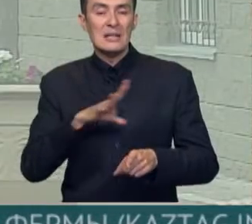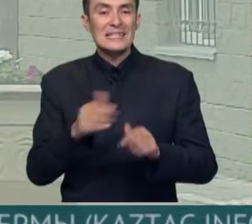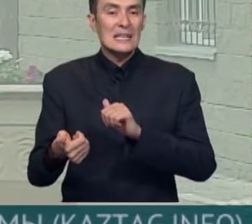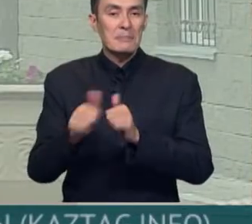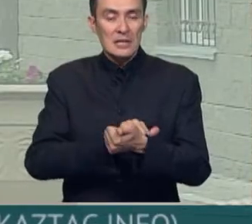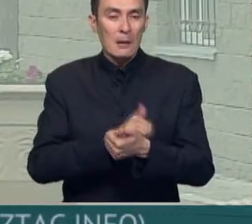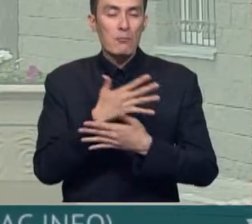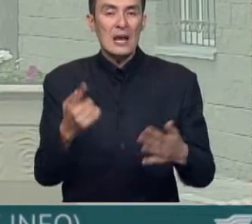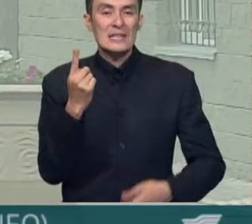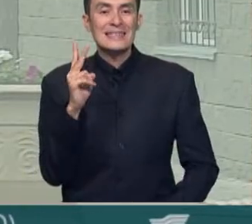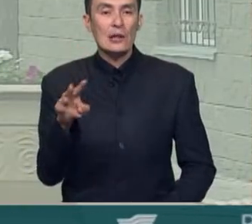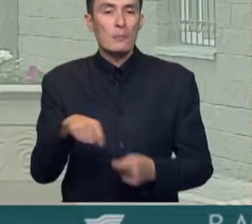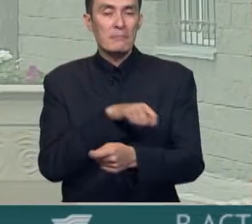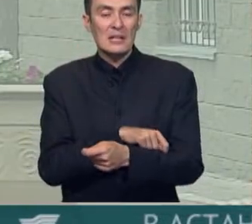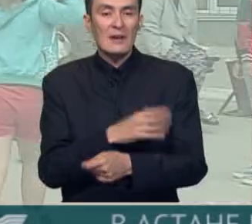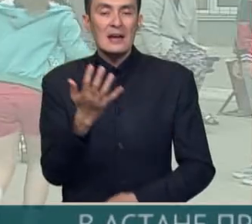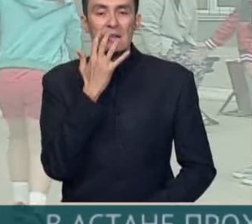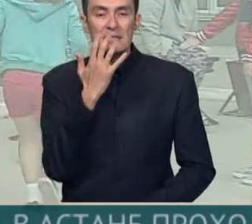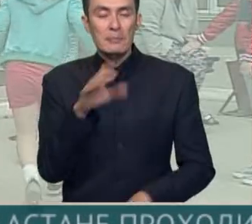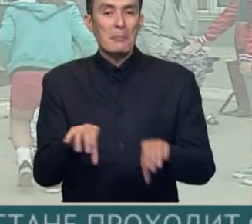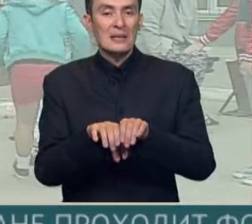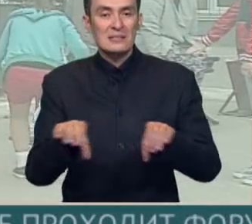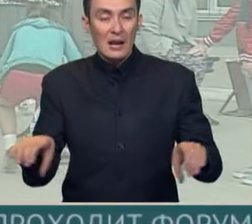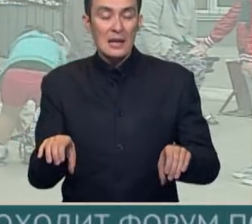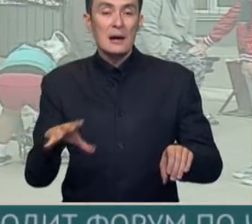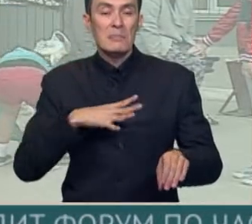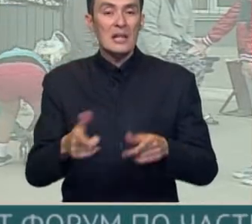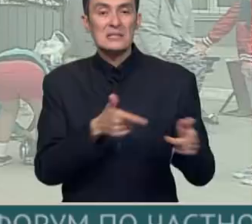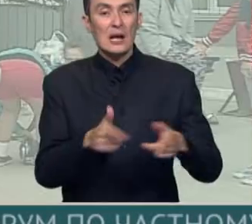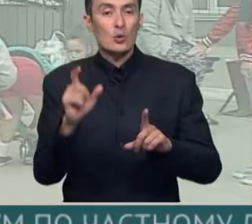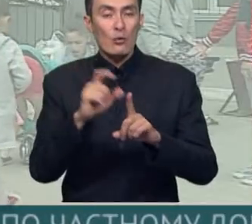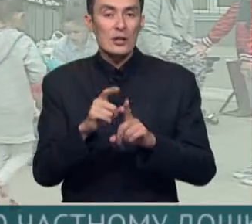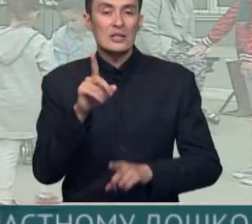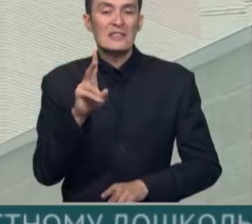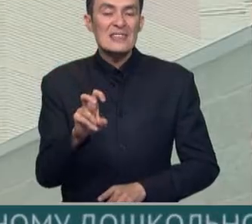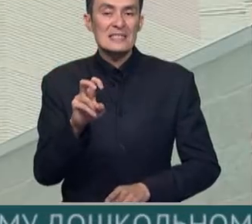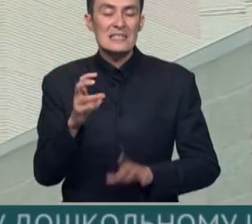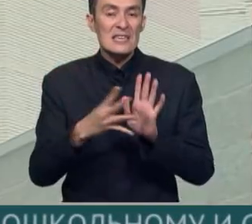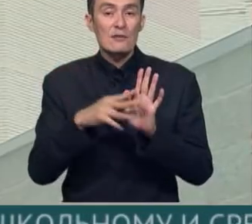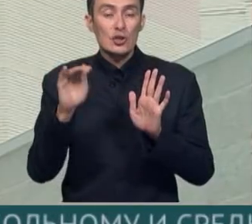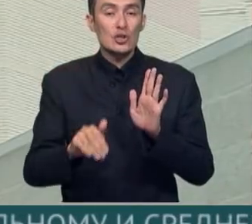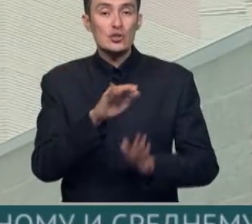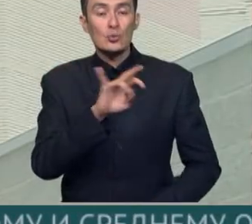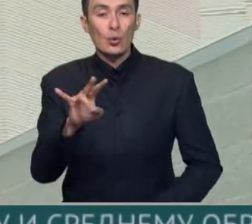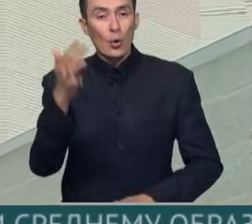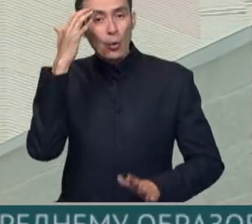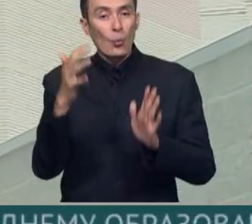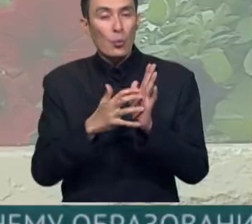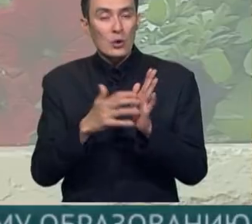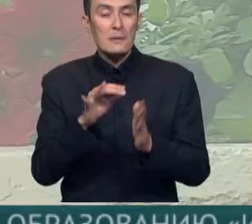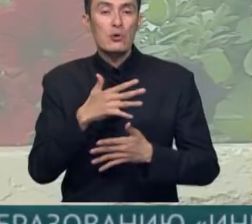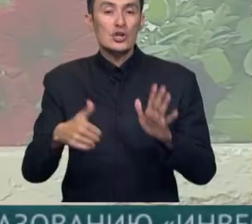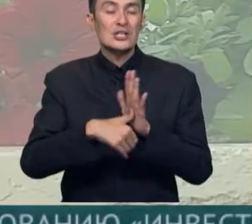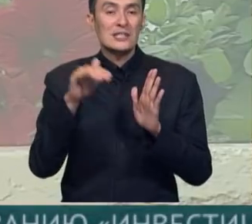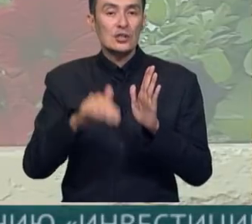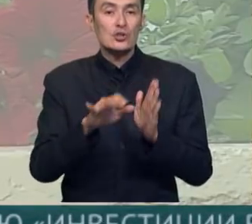замена больше 1 километра тепломагистрали, заготовлено 209 тысяч тонн угля и больше 6